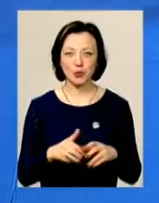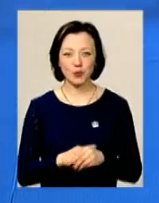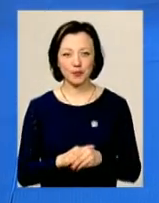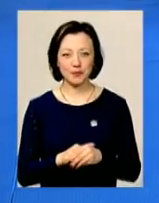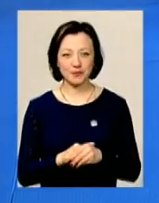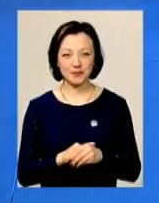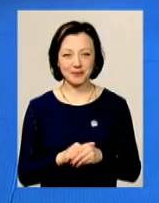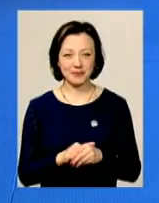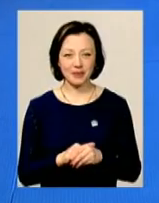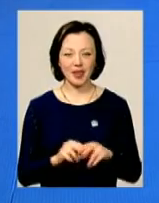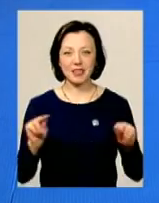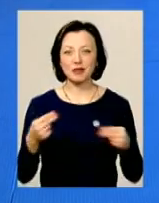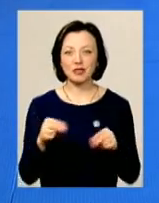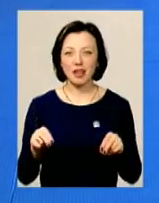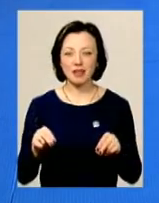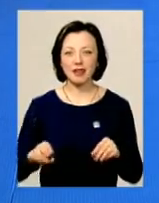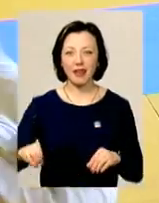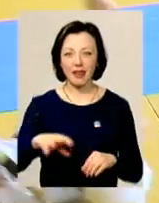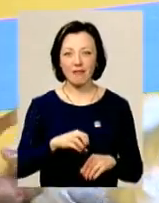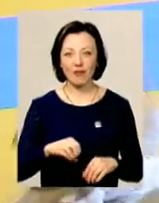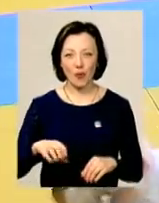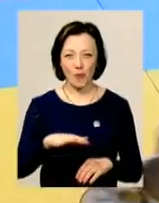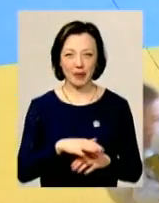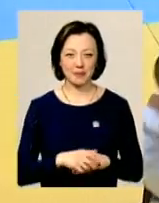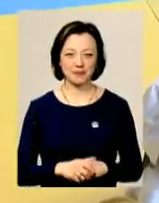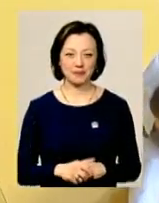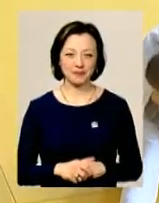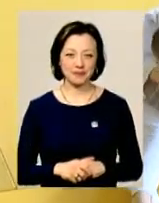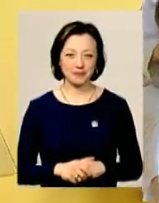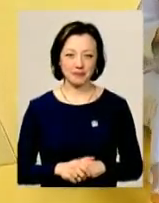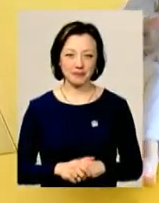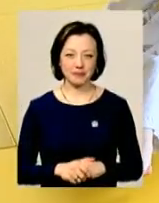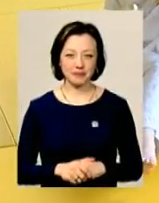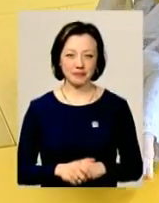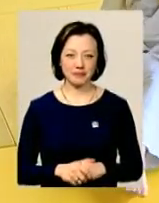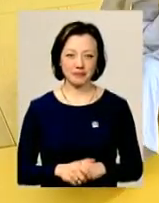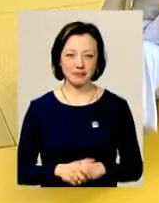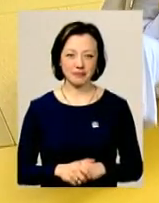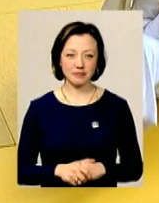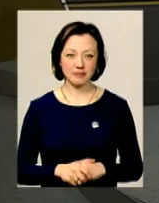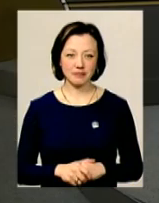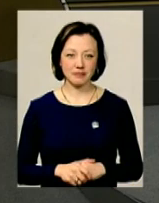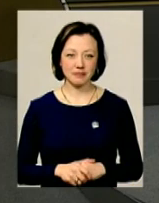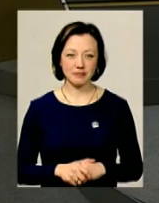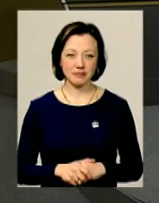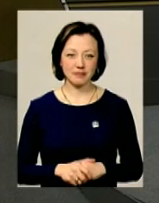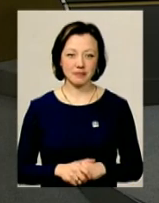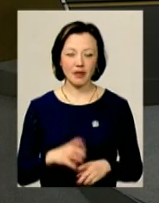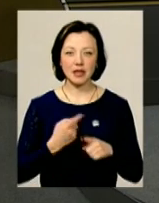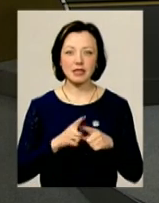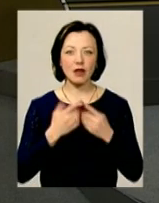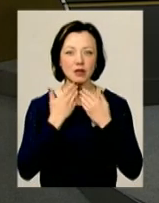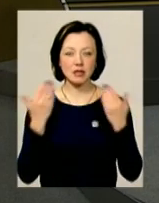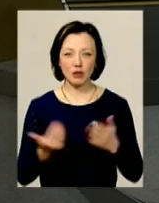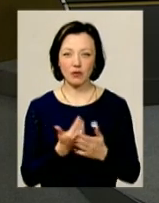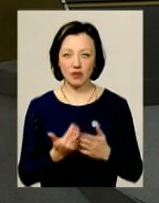на чемпінатах Європи. Світлана Поробок, Олександр Горішевський, новини, Поділля, Центр. Це остання